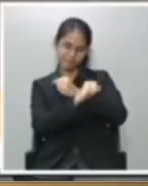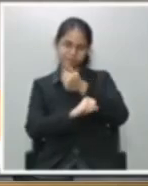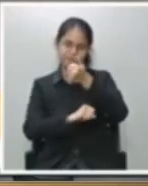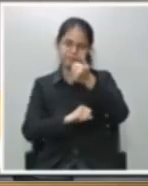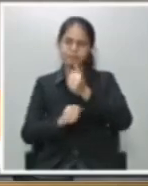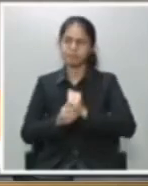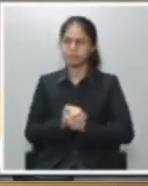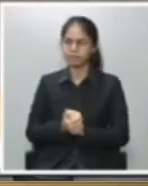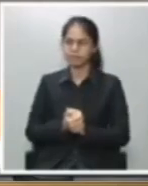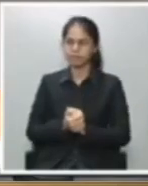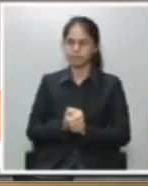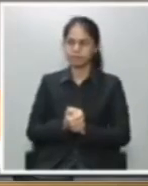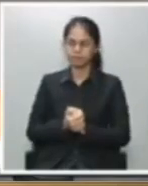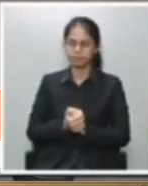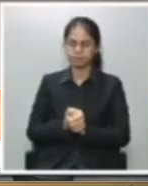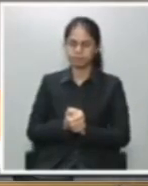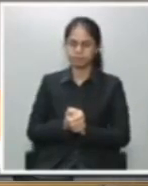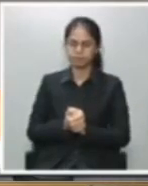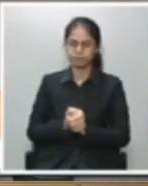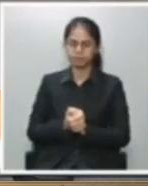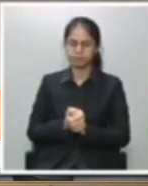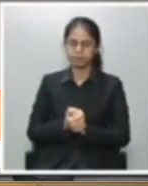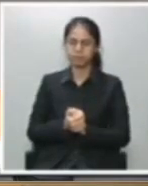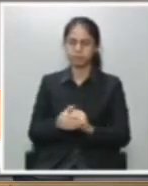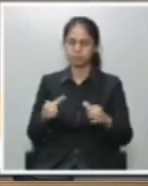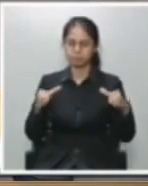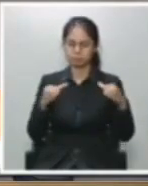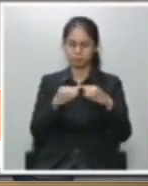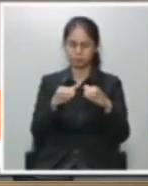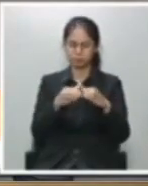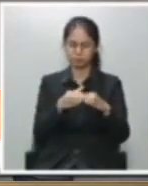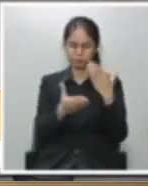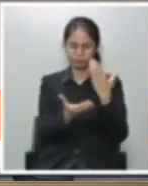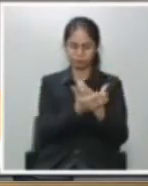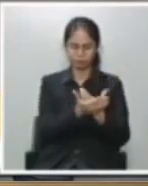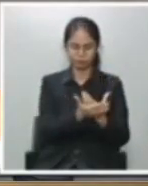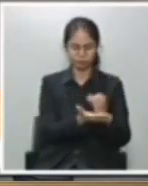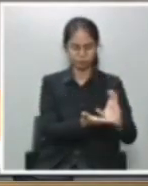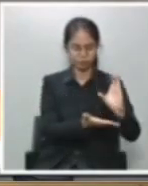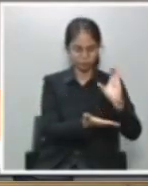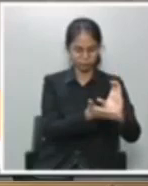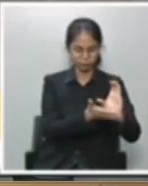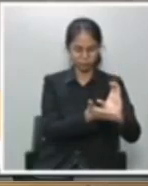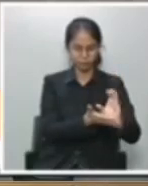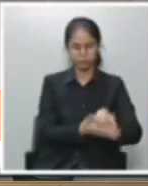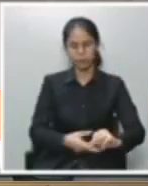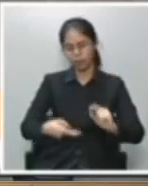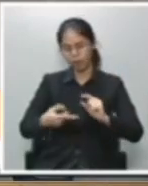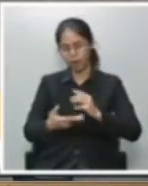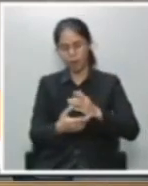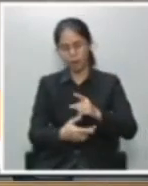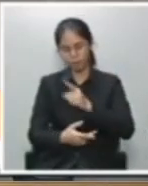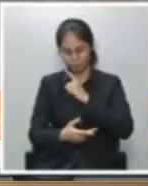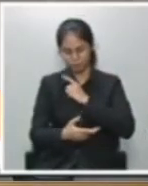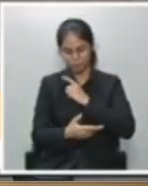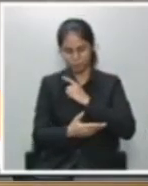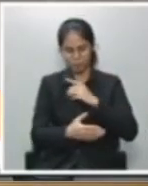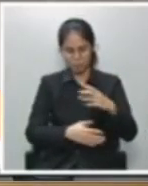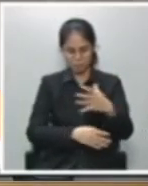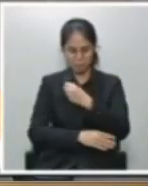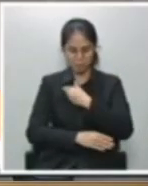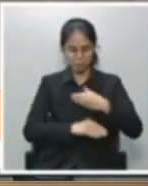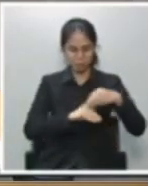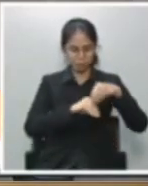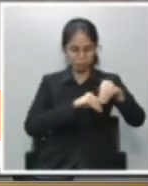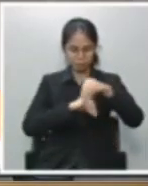ชนชั้นกลางกลุ่มทุนและการกระจายอำนาจเนี่ยมันคืออ